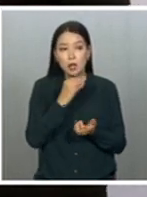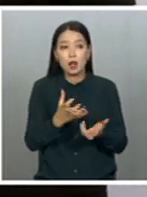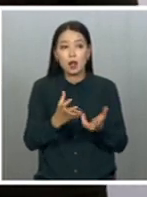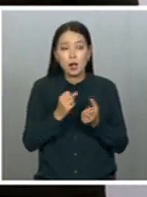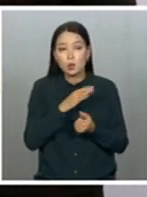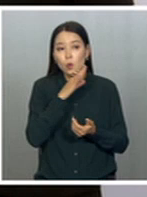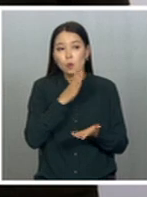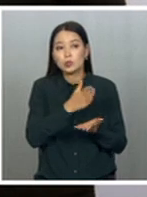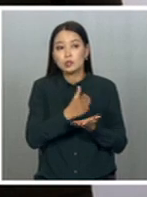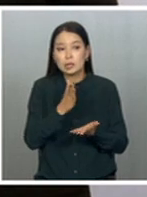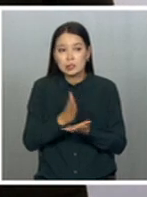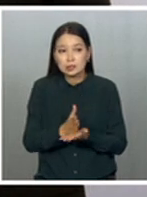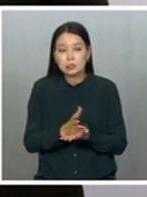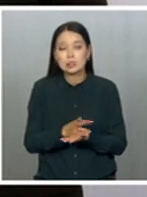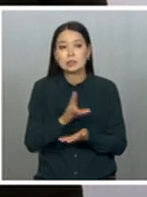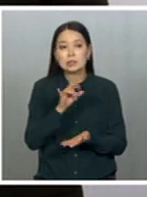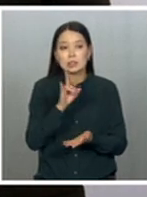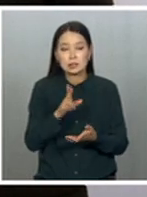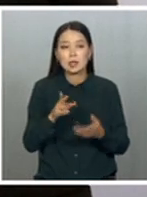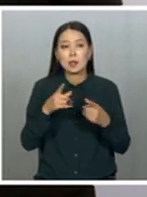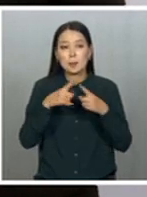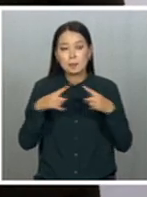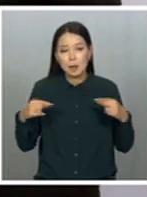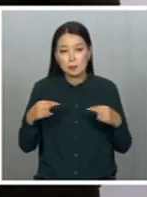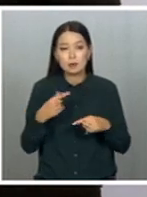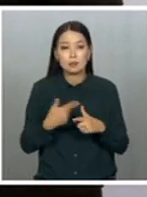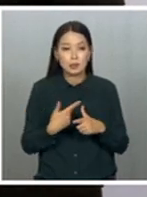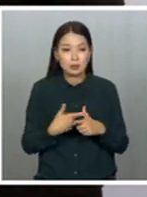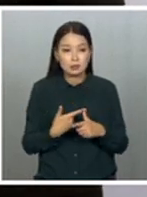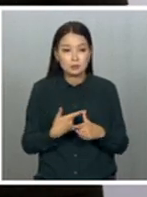көп жақты қиық пирамида деп атайды.